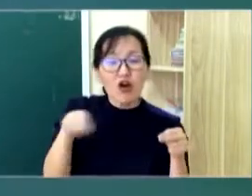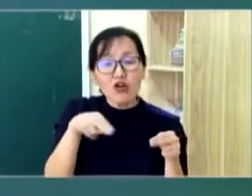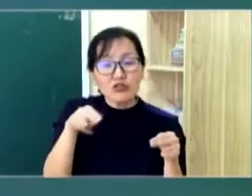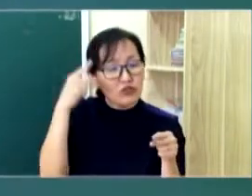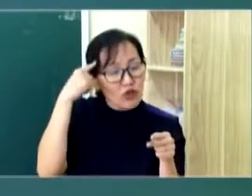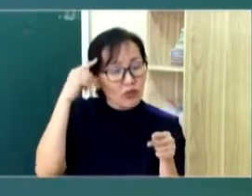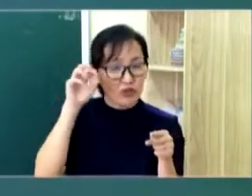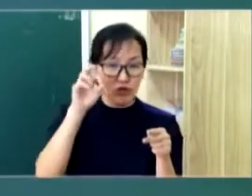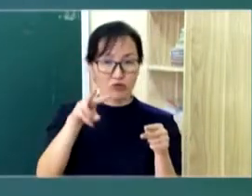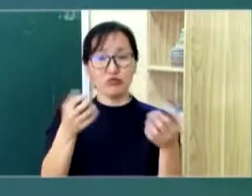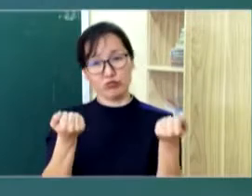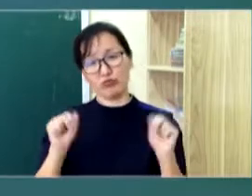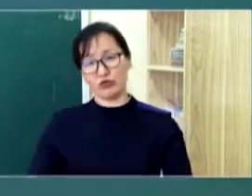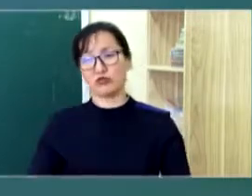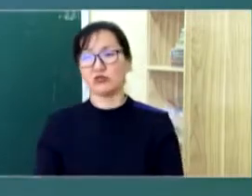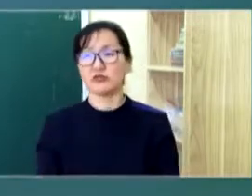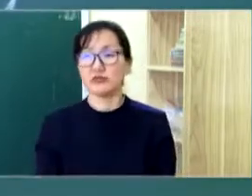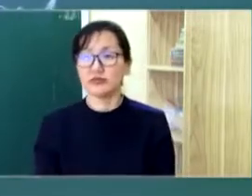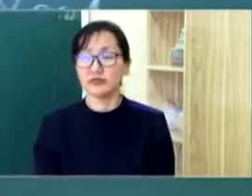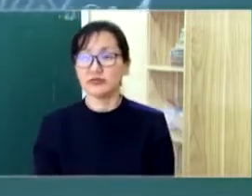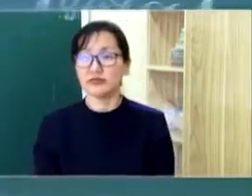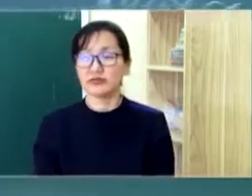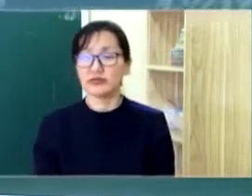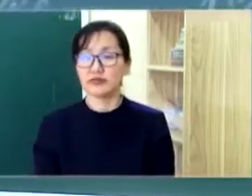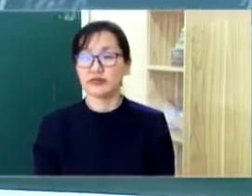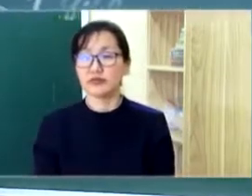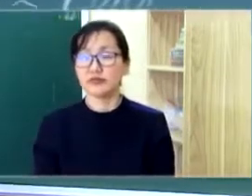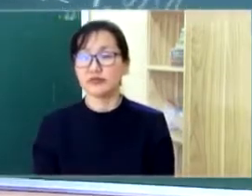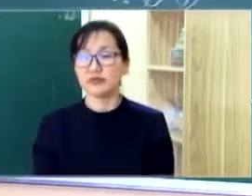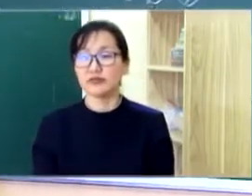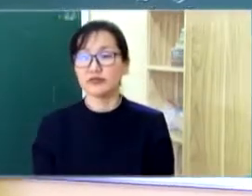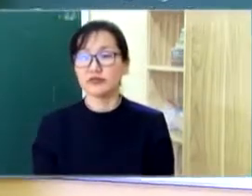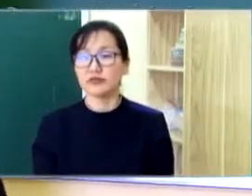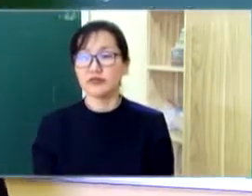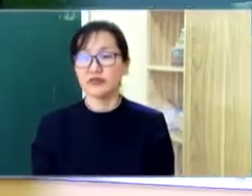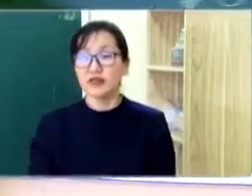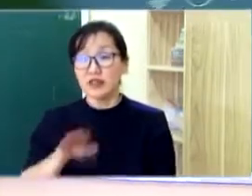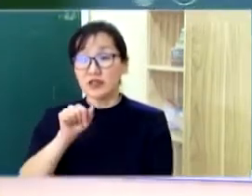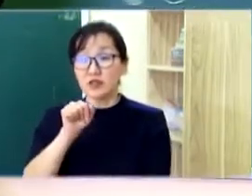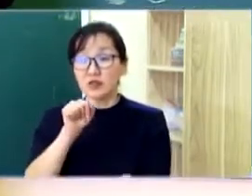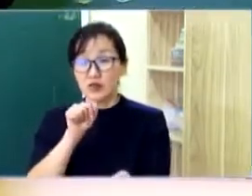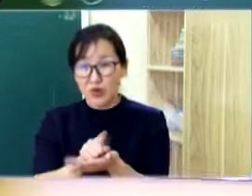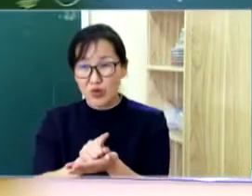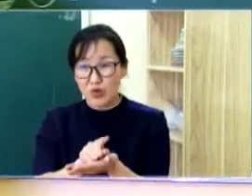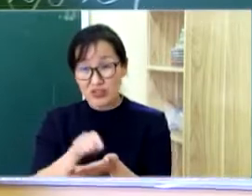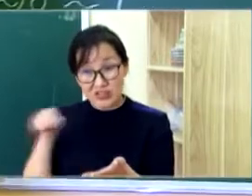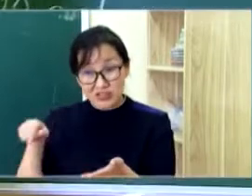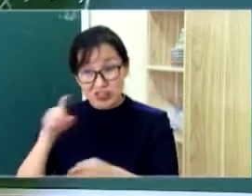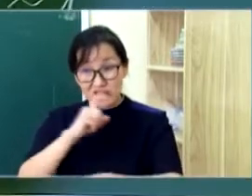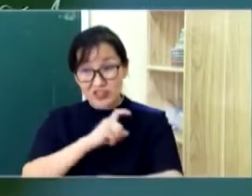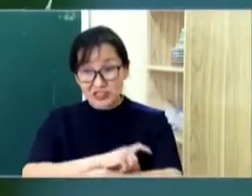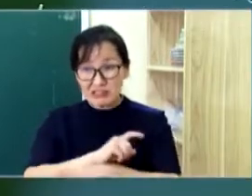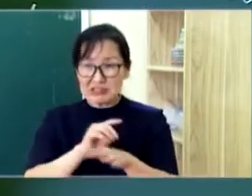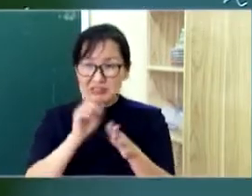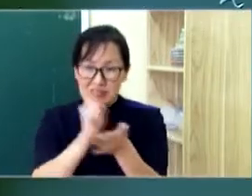илүү баттгаад хэдүүлээ сурах бичг дээр ажиллая. За 5 дугаар ангийн маань математикийн сурах бичг маань энэ